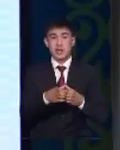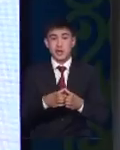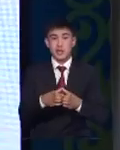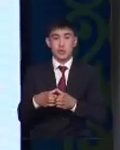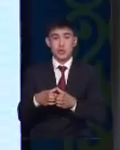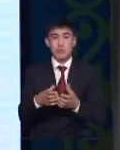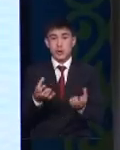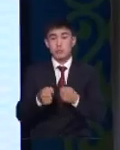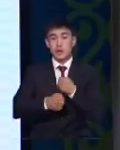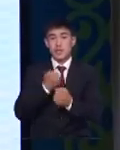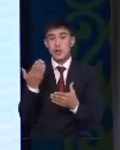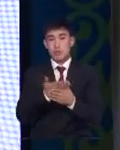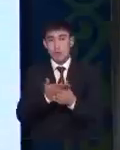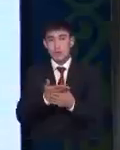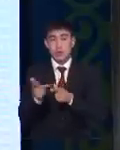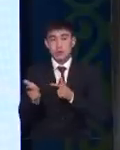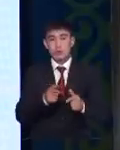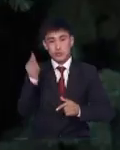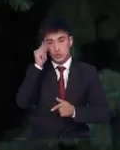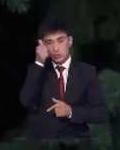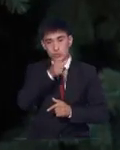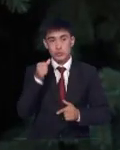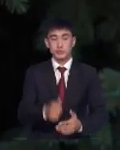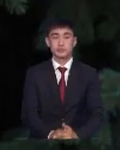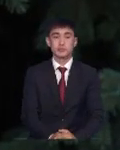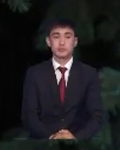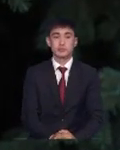получили материальную помощь в подготовке к учебному году.